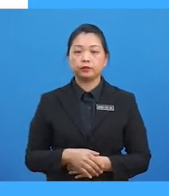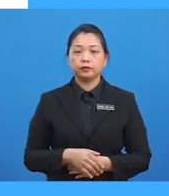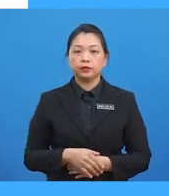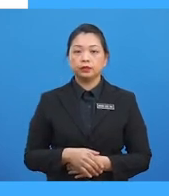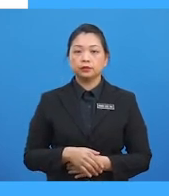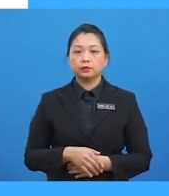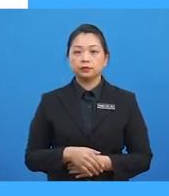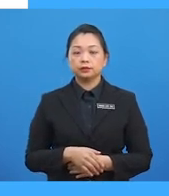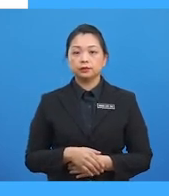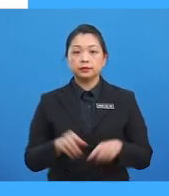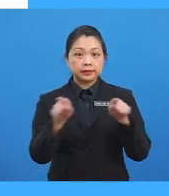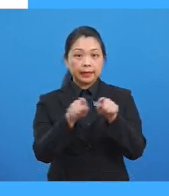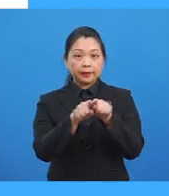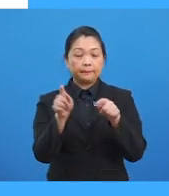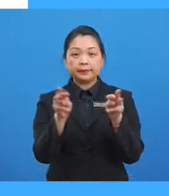semasa proses pemfailan.